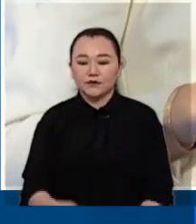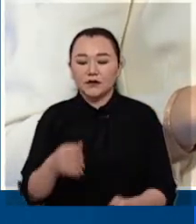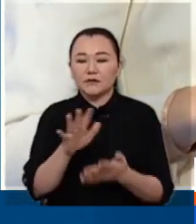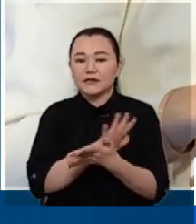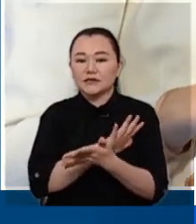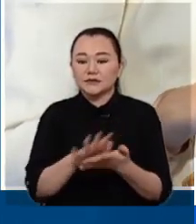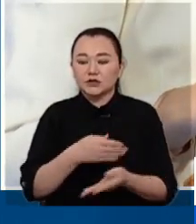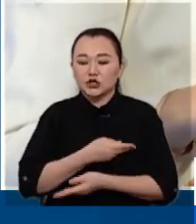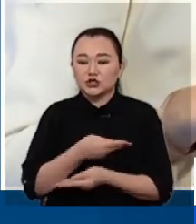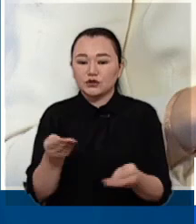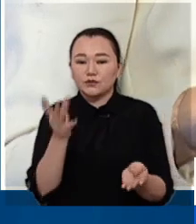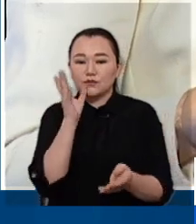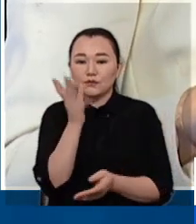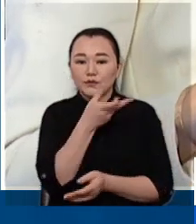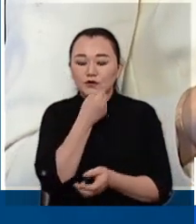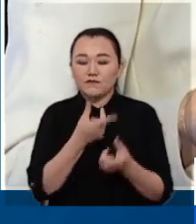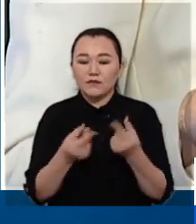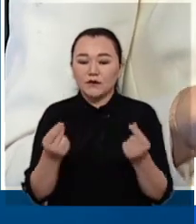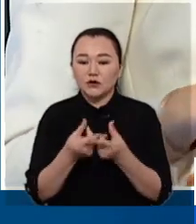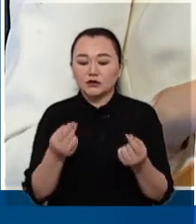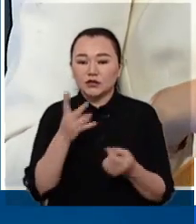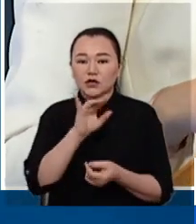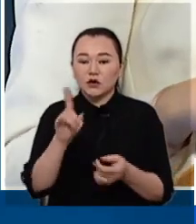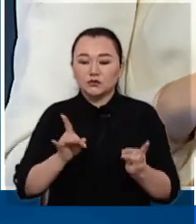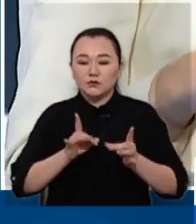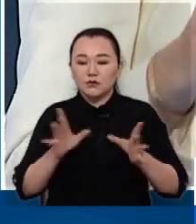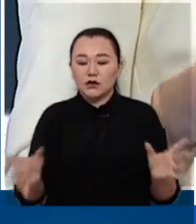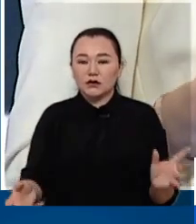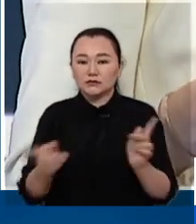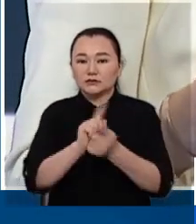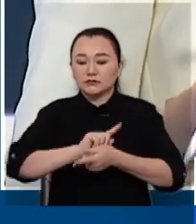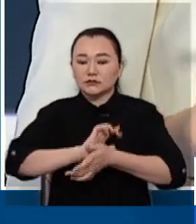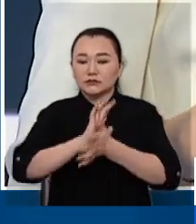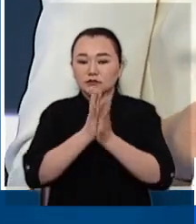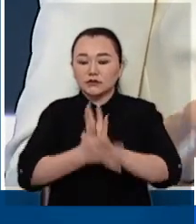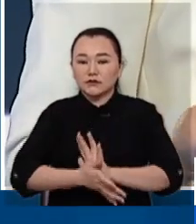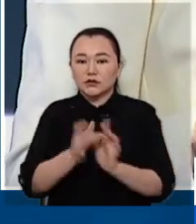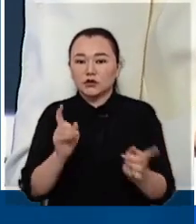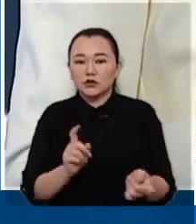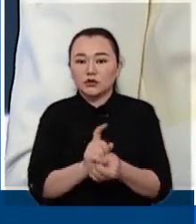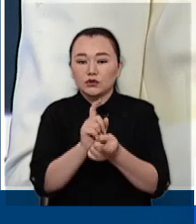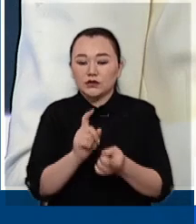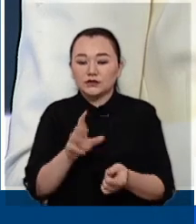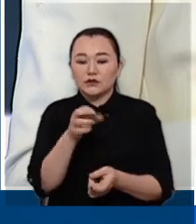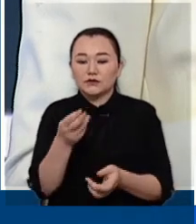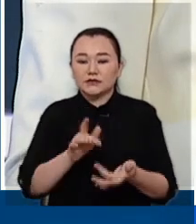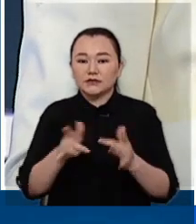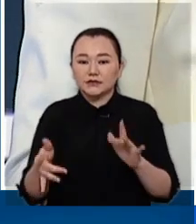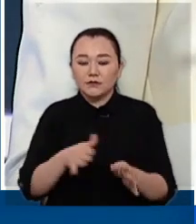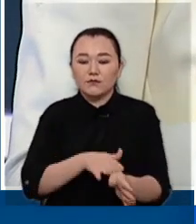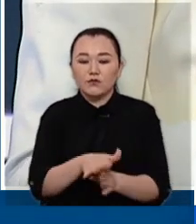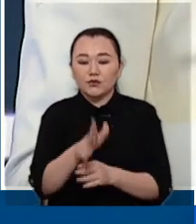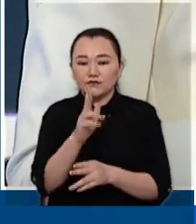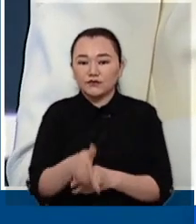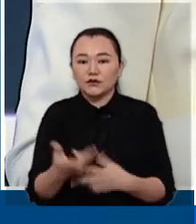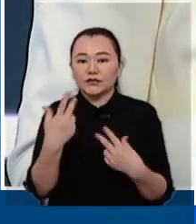Бесплатная раздача плова и баурсаков на урыс в Казахстане обернулась давкой и руганью. Социальные сети переполнены видео,